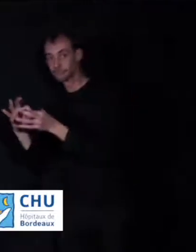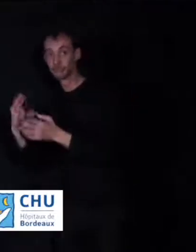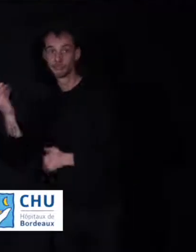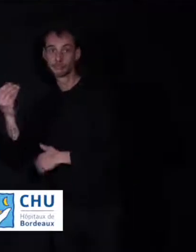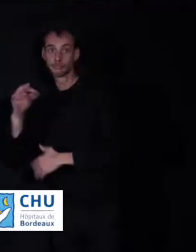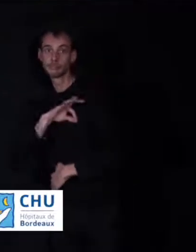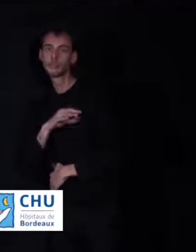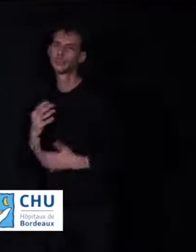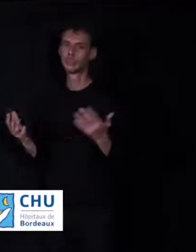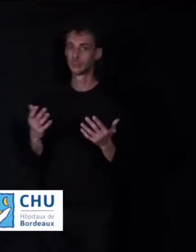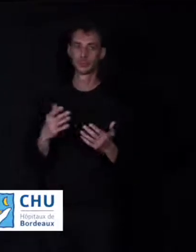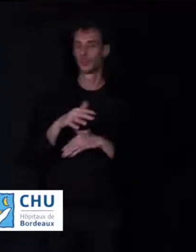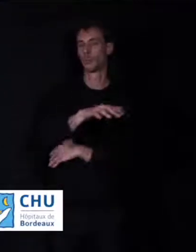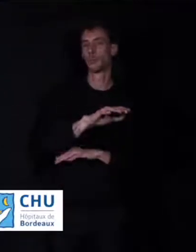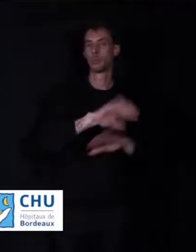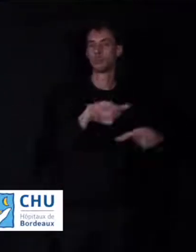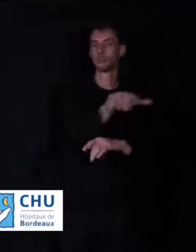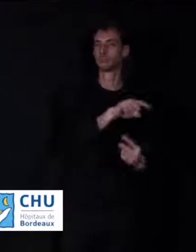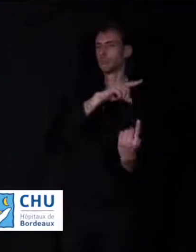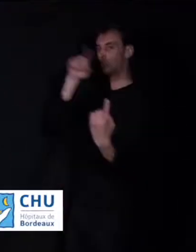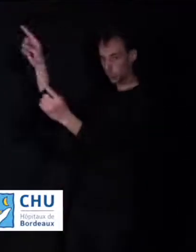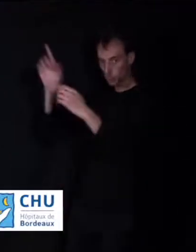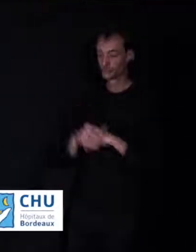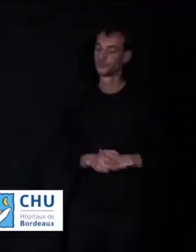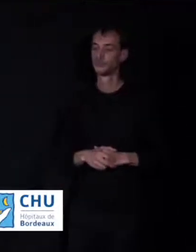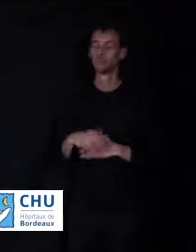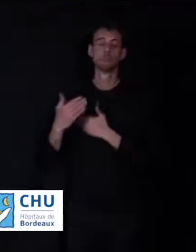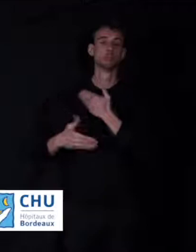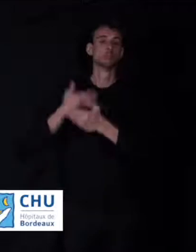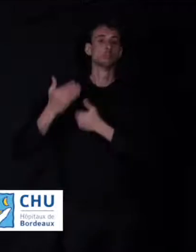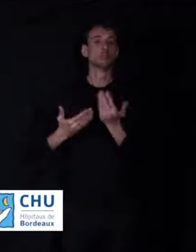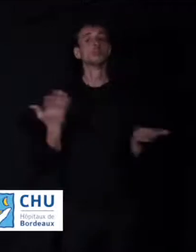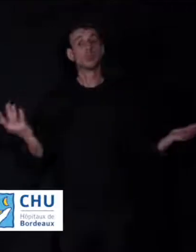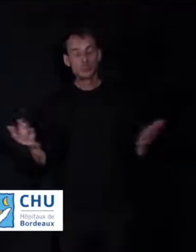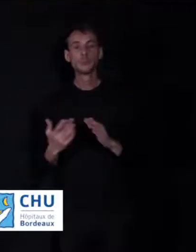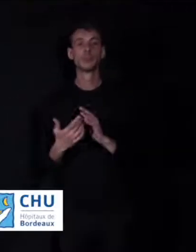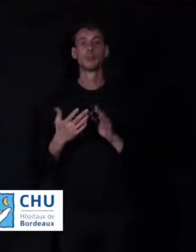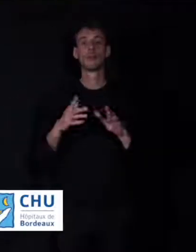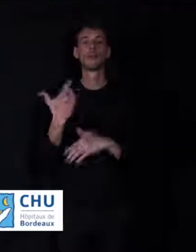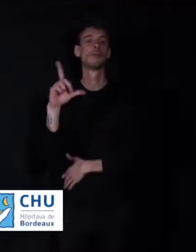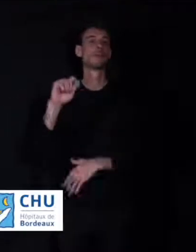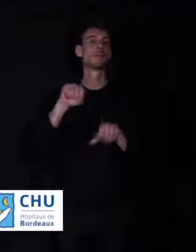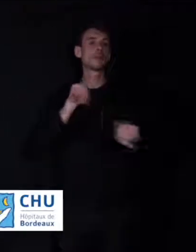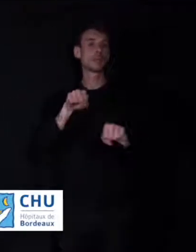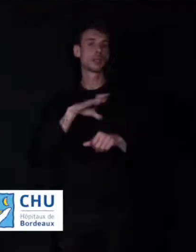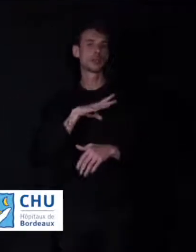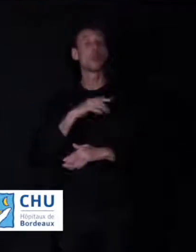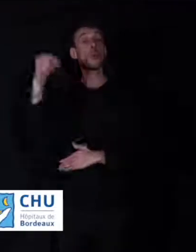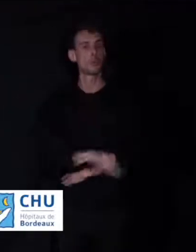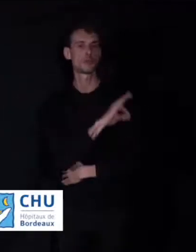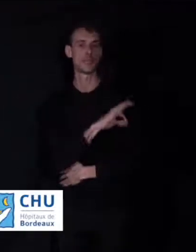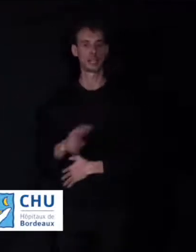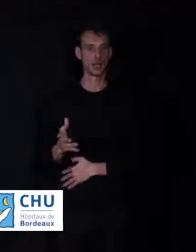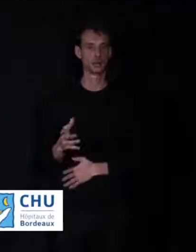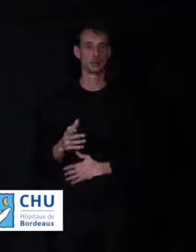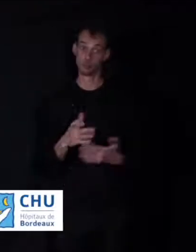phénomène s'est amplifié avec l'obligation vaccinale en France au début du XXe siècle contre la variole, et la première ligue